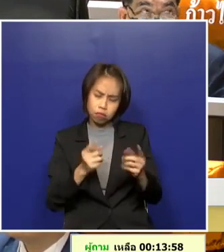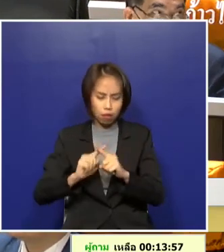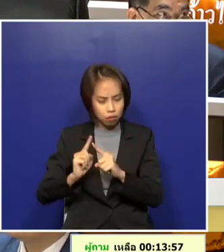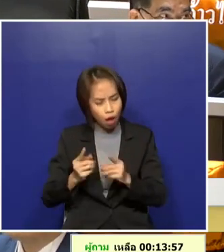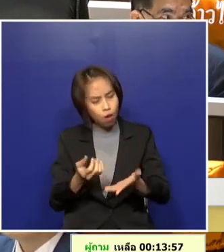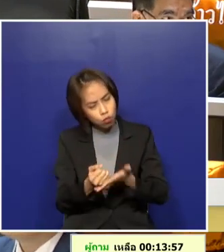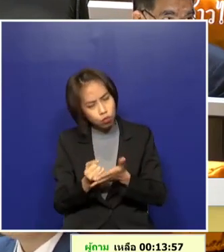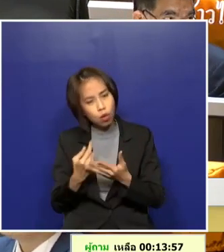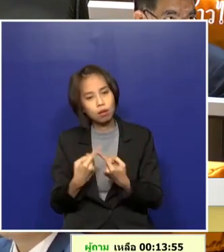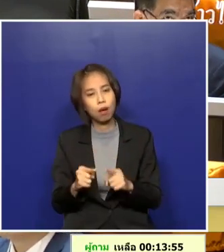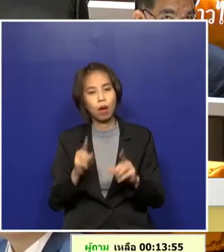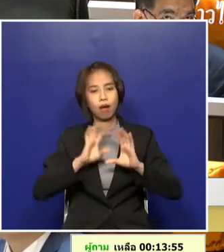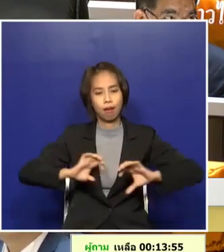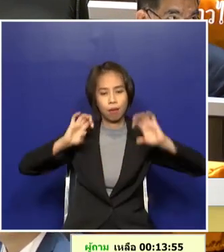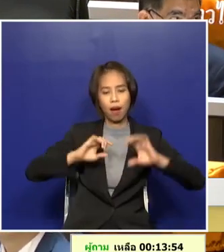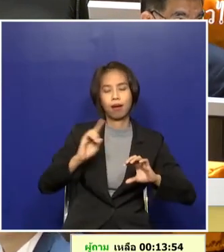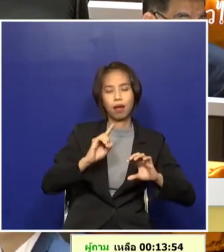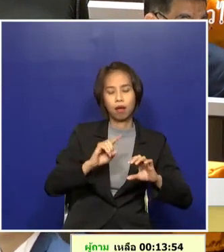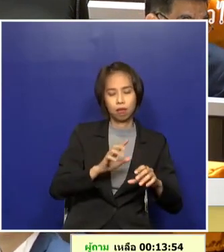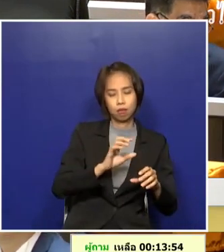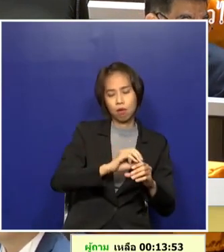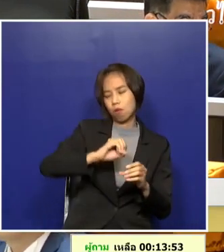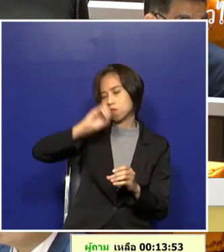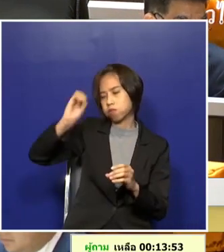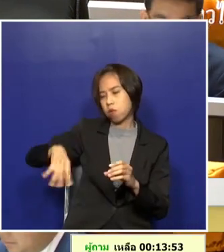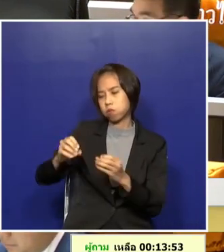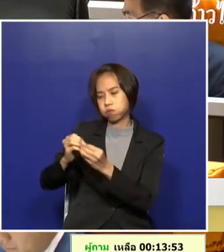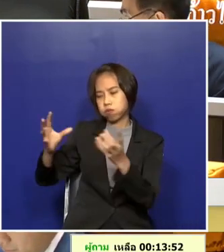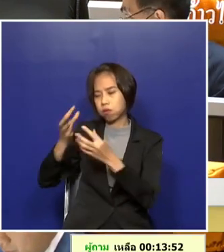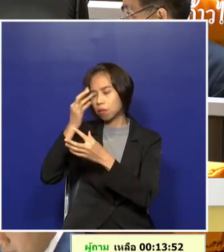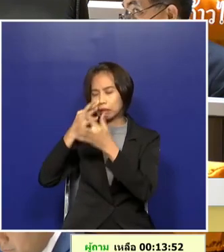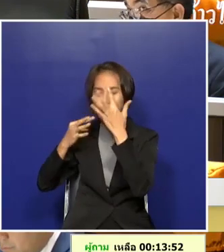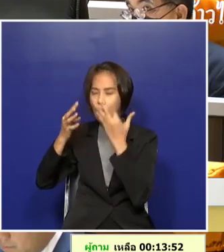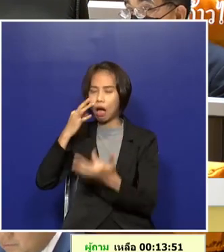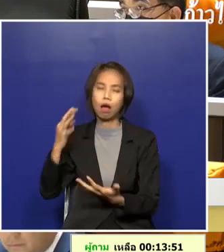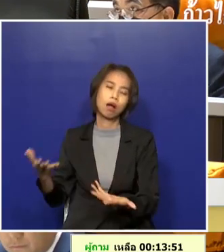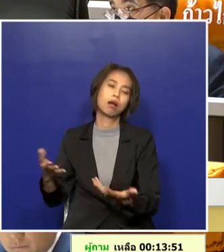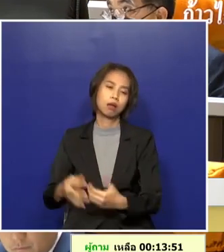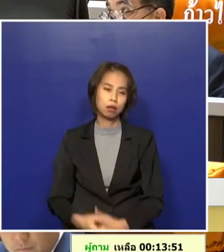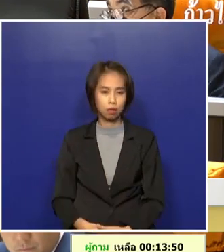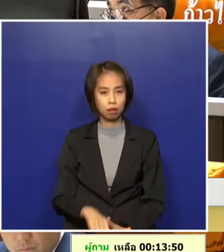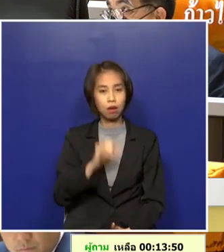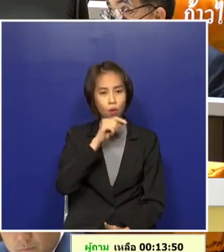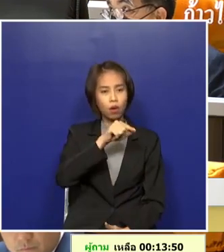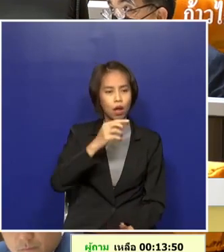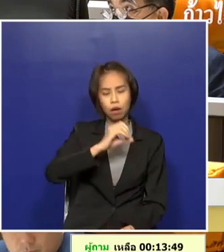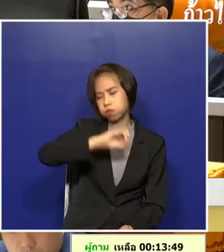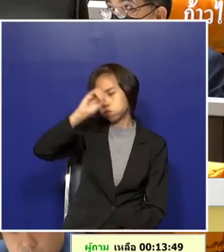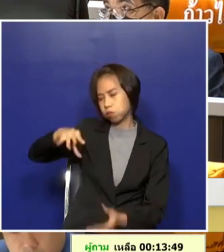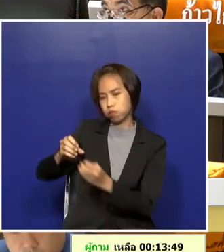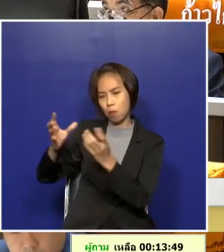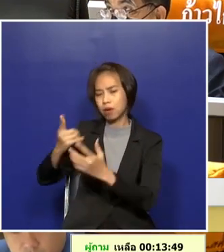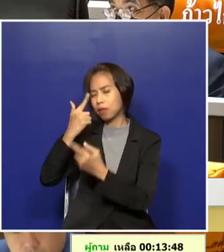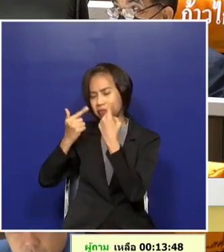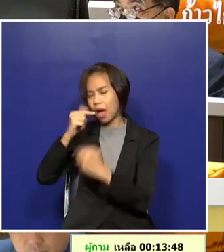ครับผมบอกรัฐบาลนะครับขอเถอะครับไม่ต้องให้แก๊สน้ำตาเขาหรอกครับเพราะว่าทุกวันนี้เขาก็ร้องไห้อยู่แล้วครับเพราะความลำบากเข